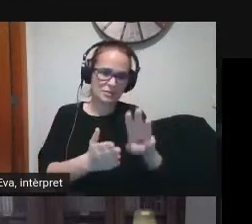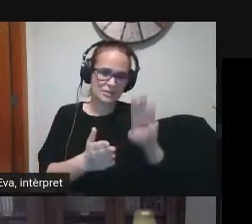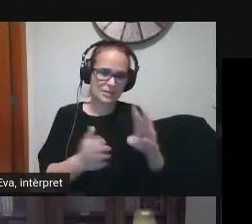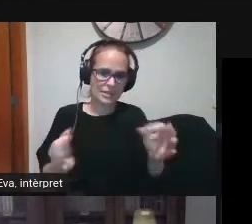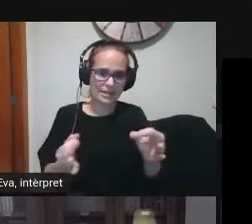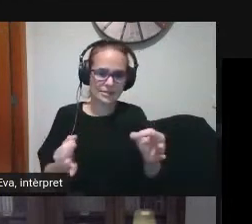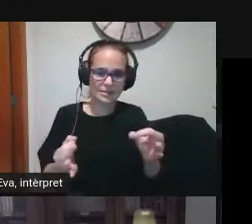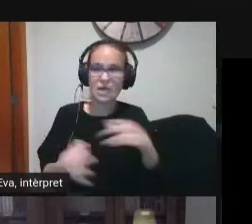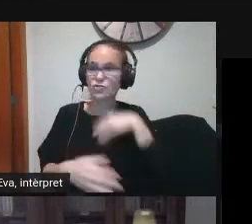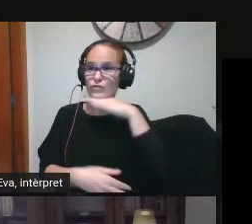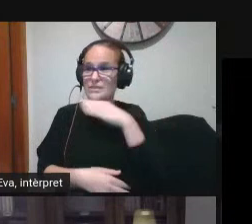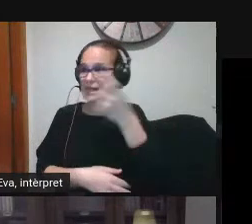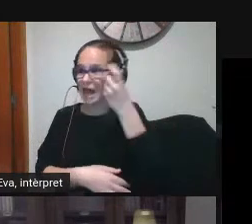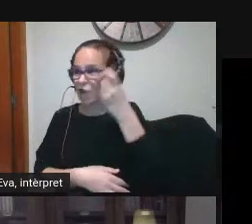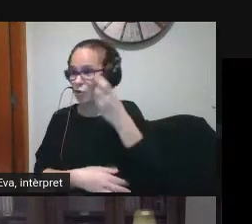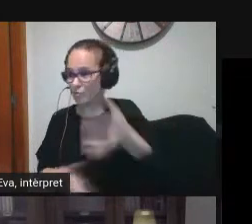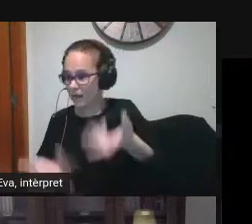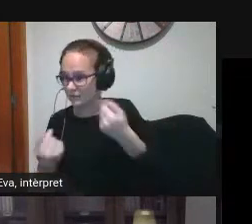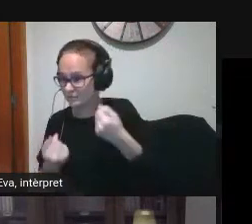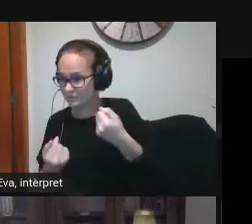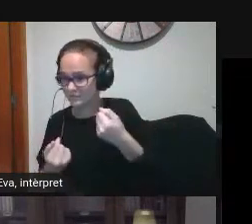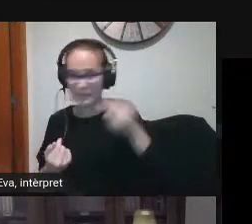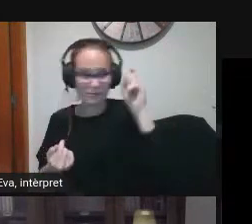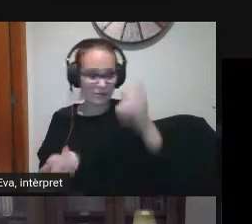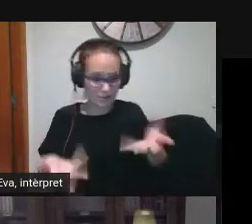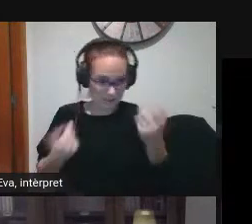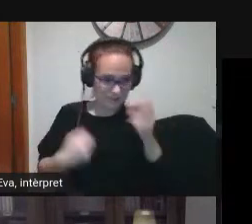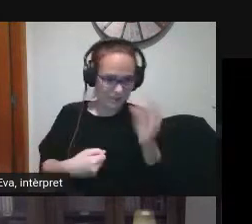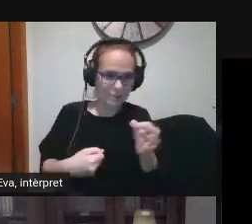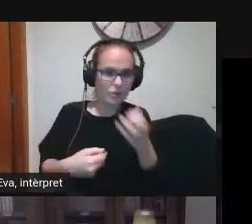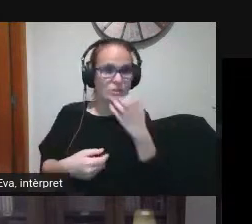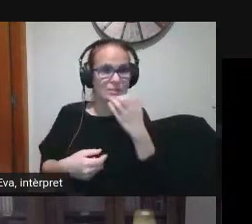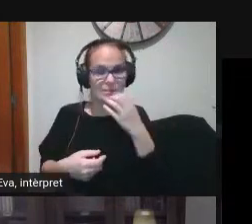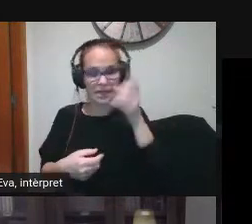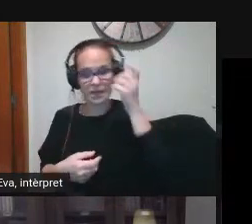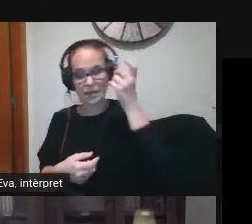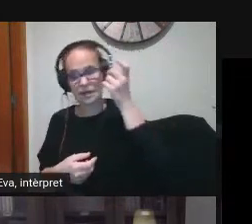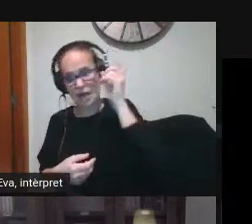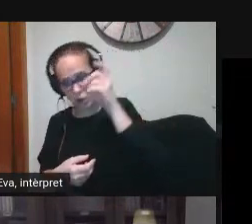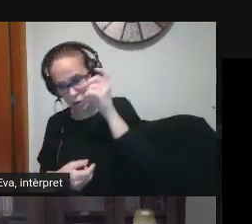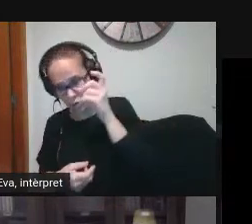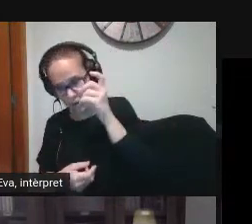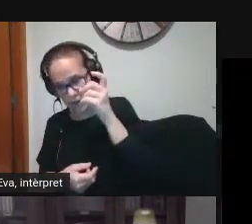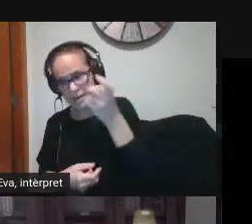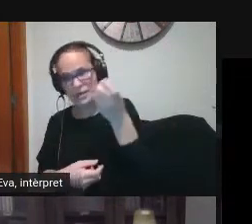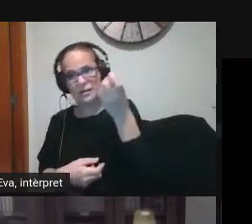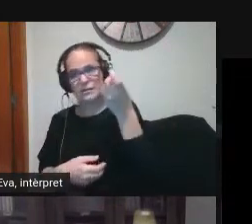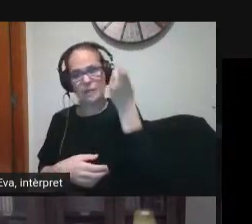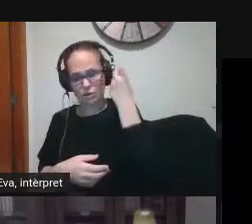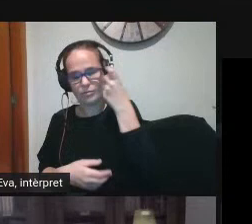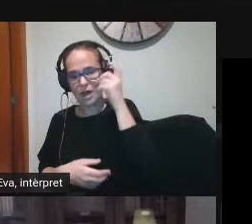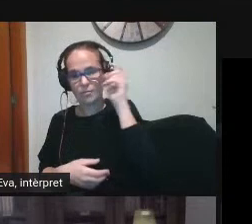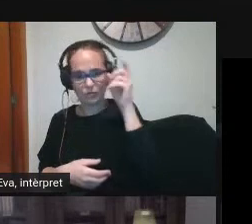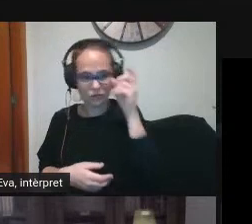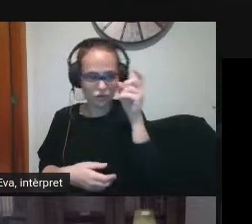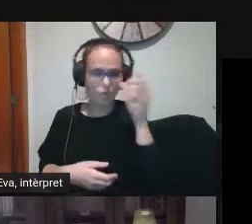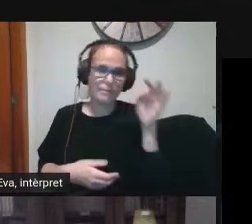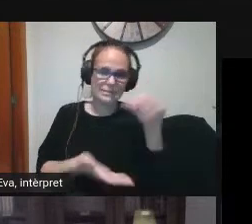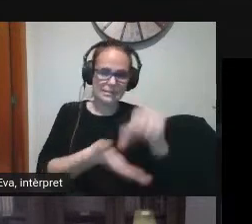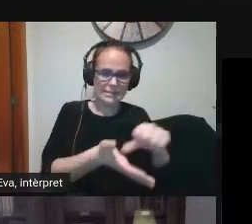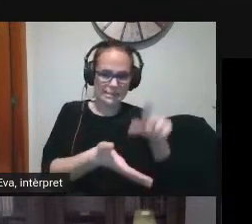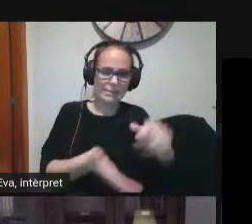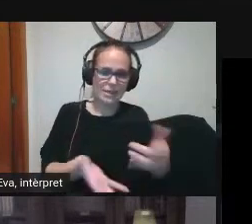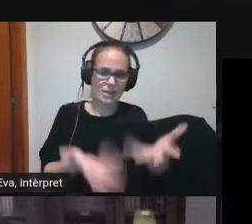que és no n ha prou que sigui l'alumne que ens interessa molt però per aconseguir que ho sigui l'alumne cal que ho sigui el professor i el professor està en un centre que també sigui digitalment compatible